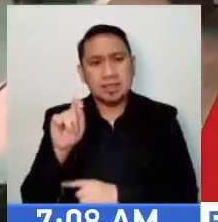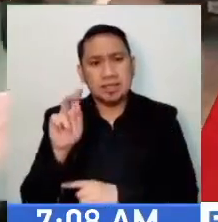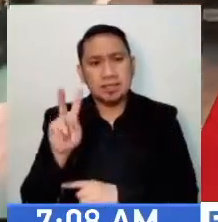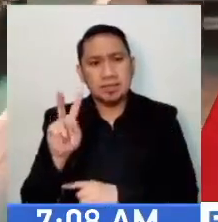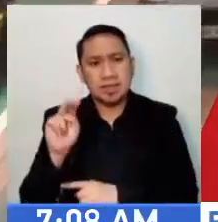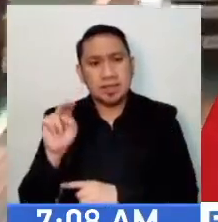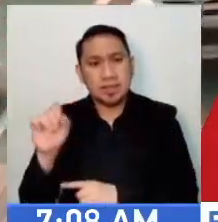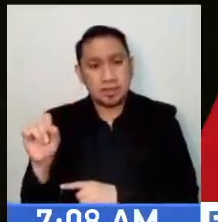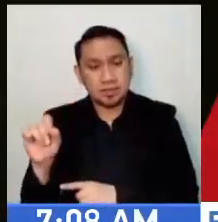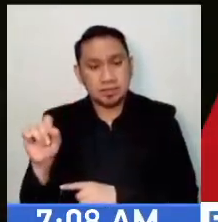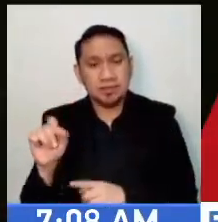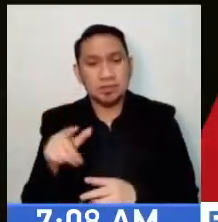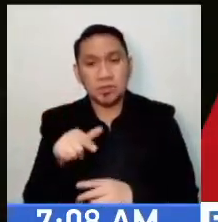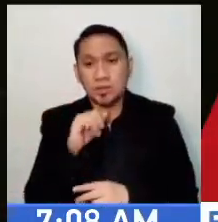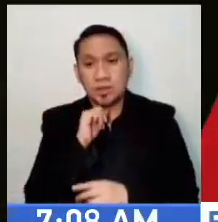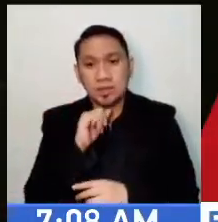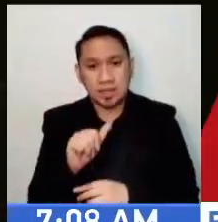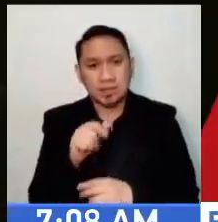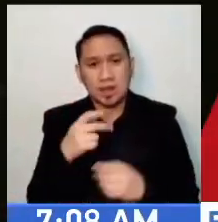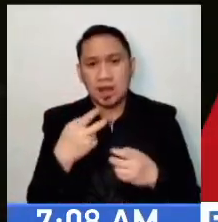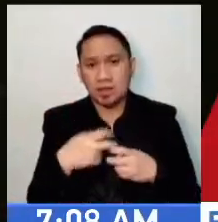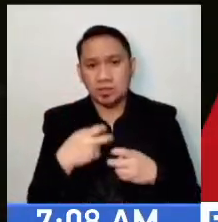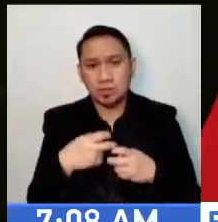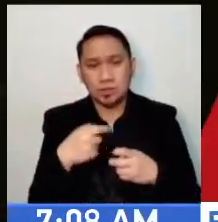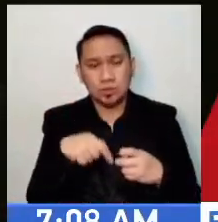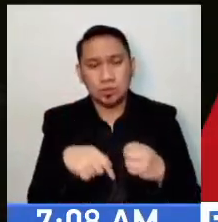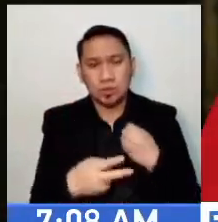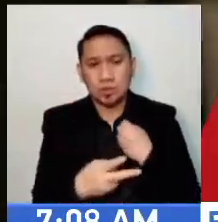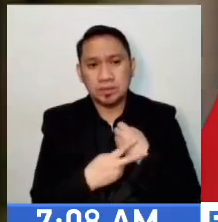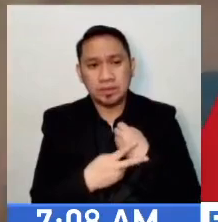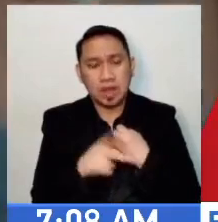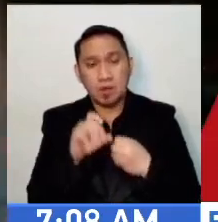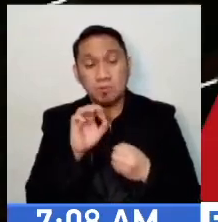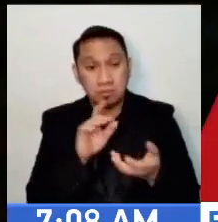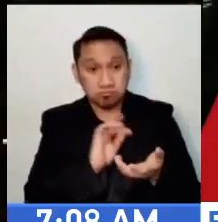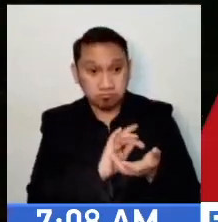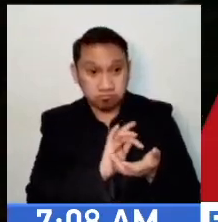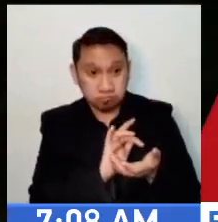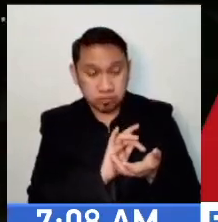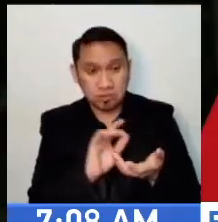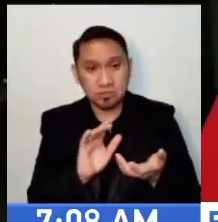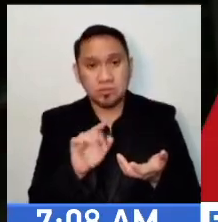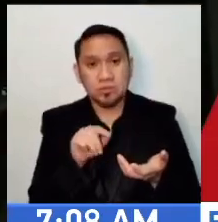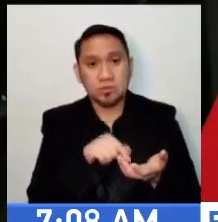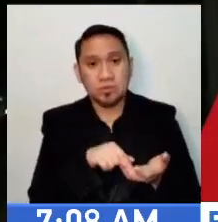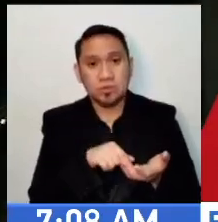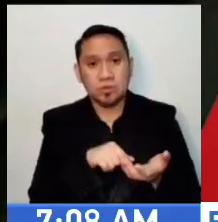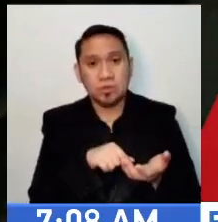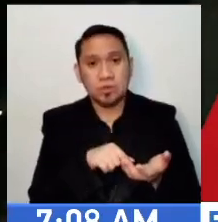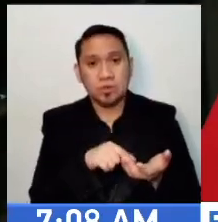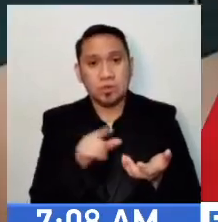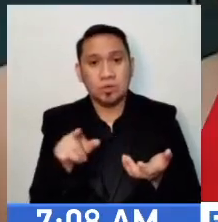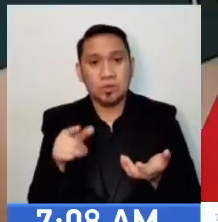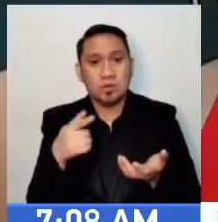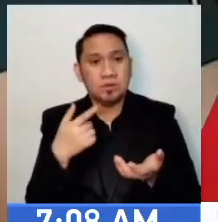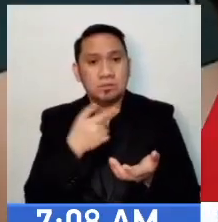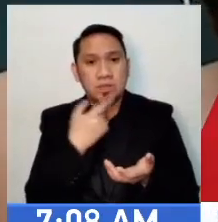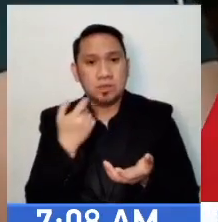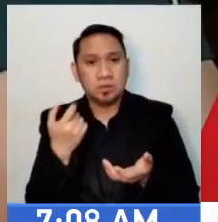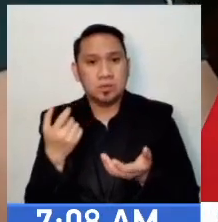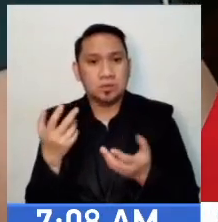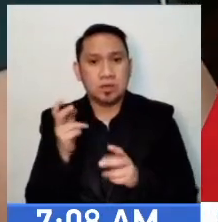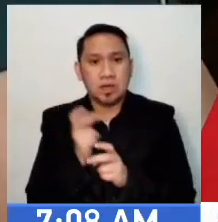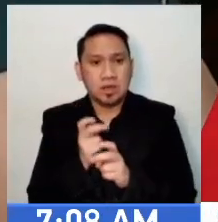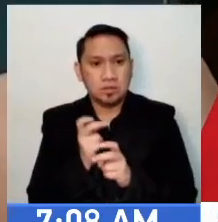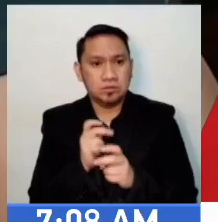sila mahirapang mag-book. Medyo mahirap mag-book lalo na kapag peak season. Okay sa akin kasi medyo mahirap nga mag-book ngayon.